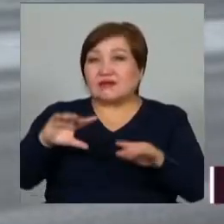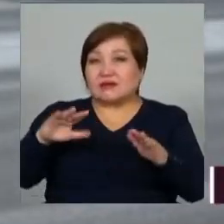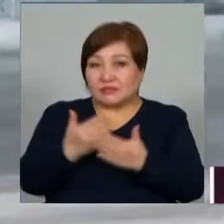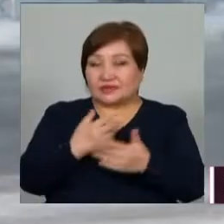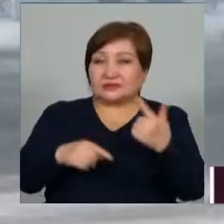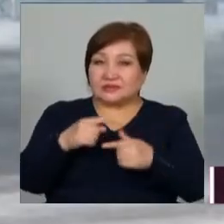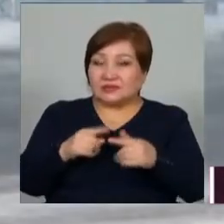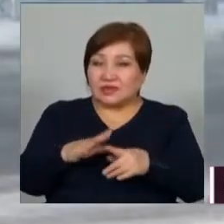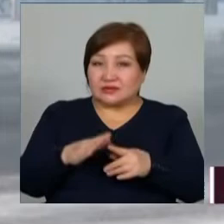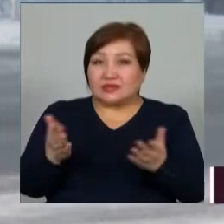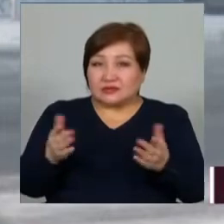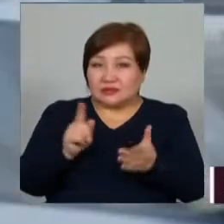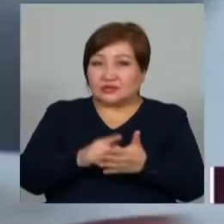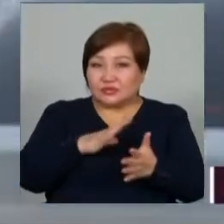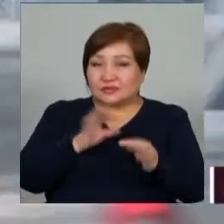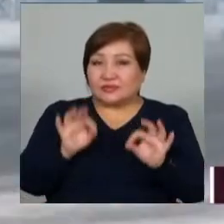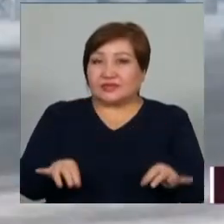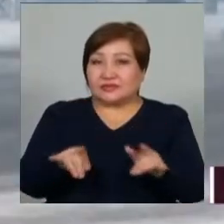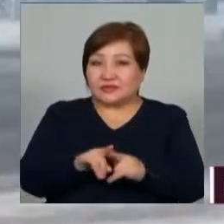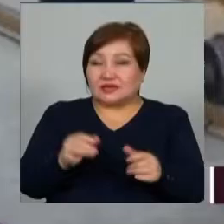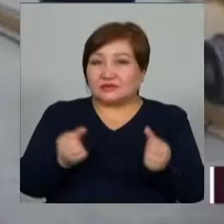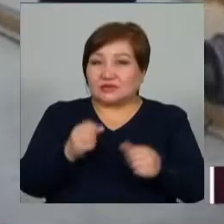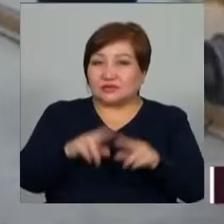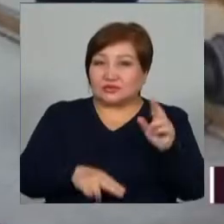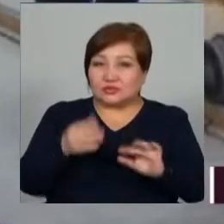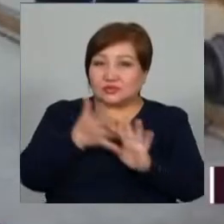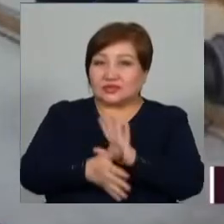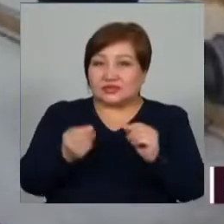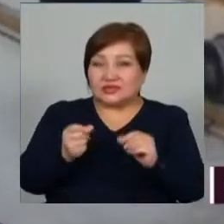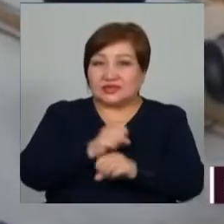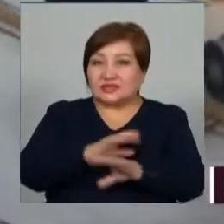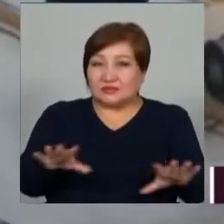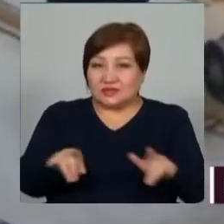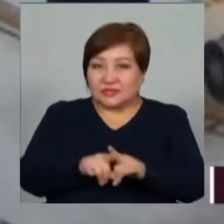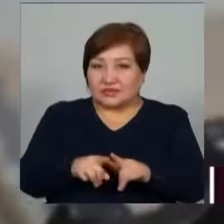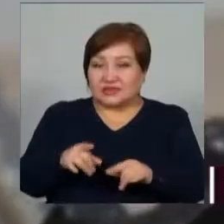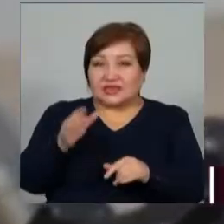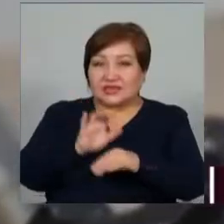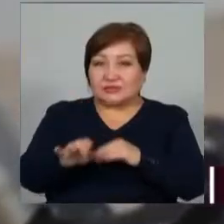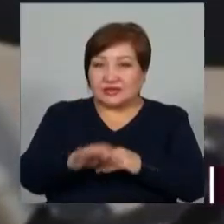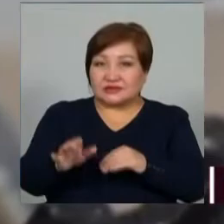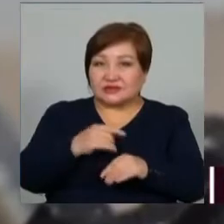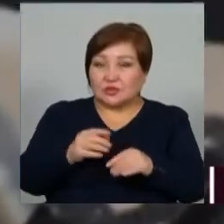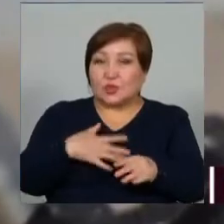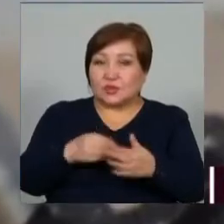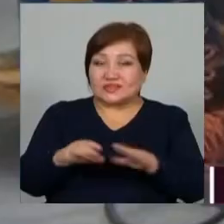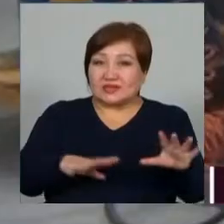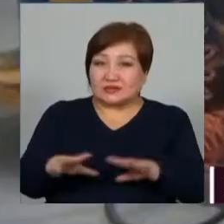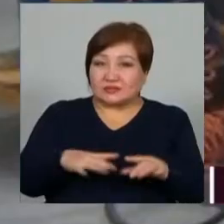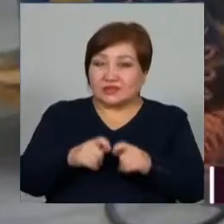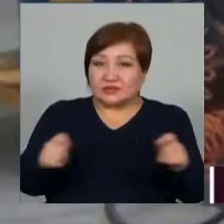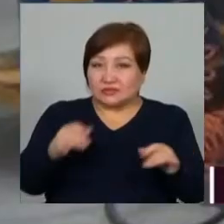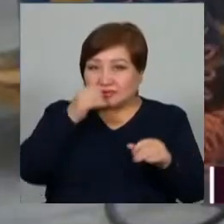да 10 күннен кейін реформаларды іске асыру жоспарын талқылайтынын ескертті. Бұдан бөлек өнеркәсіп саласына жауапты министрге